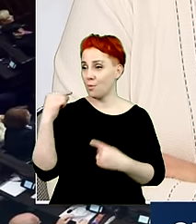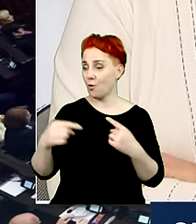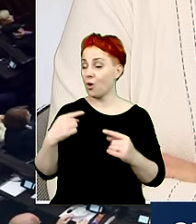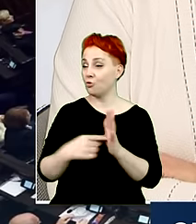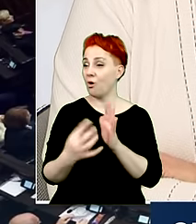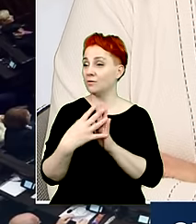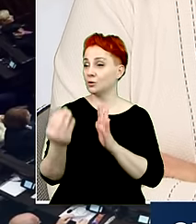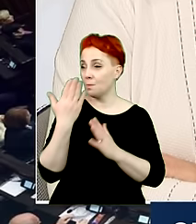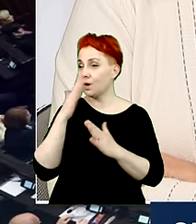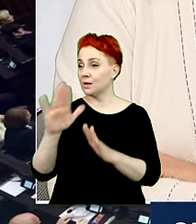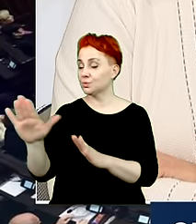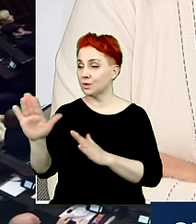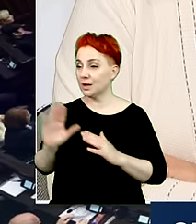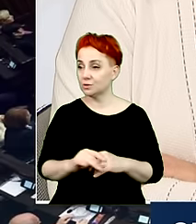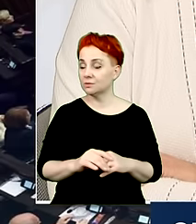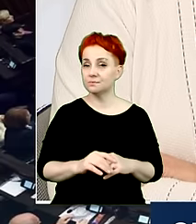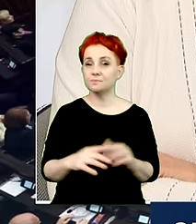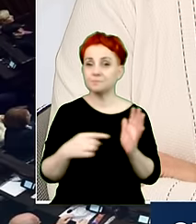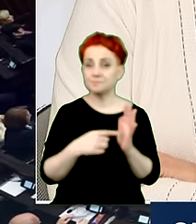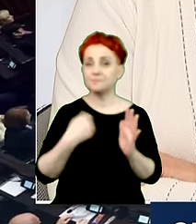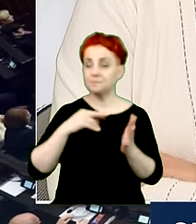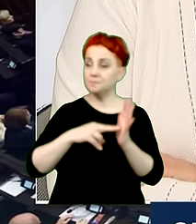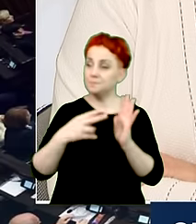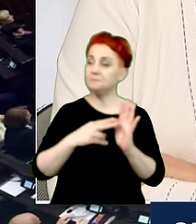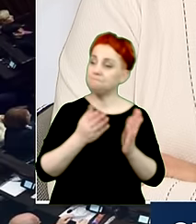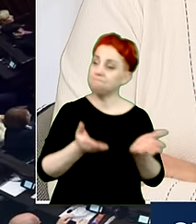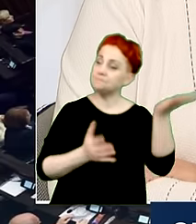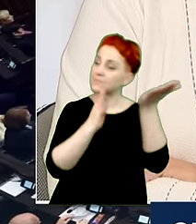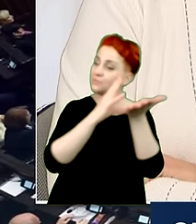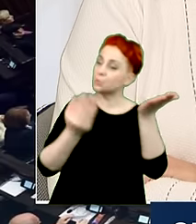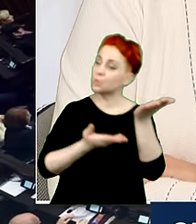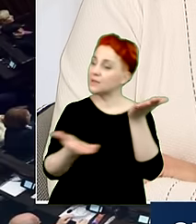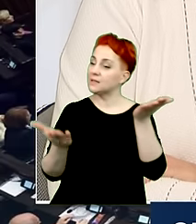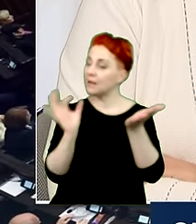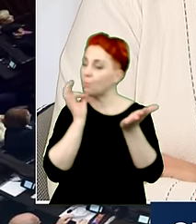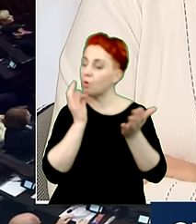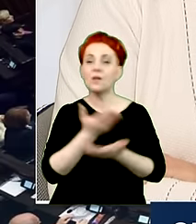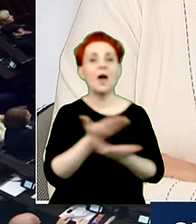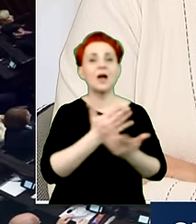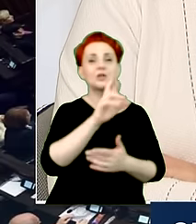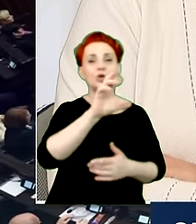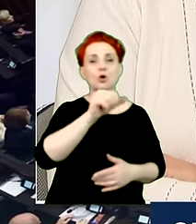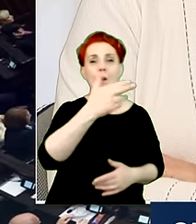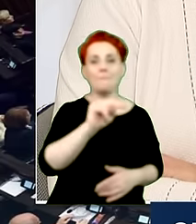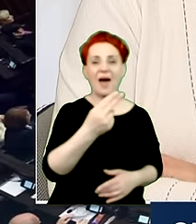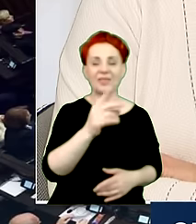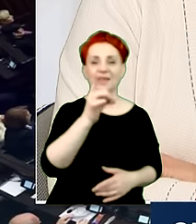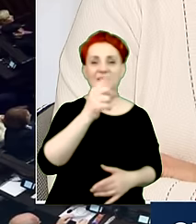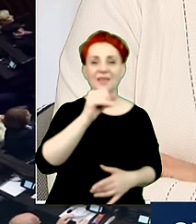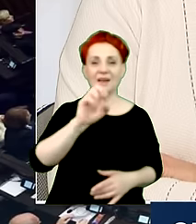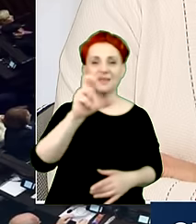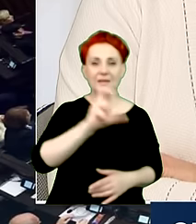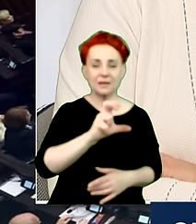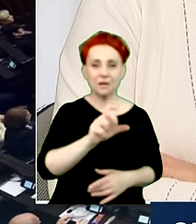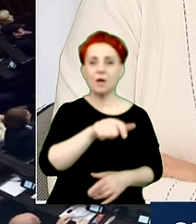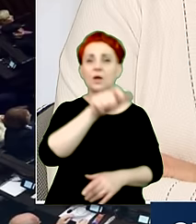wzory. To miały być idolka młodego pokolenia. A gdzie jest Roman Giertych, może pan senator wie? Roman Giertych, Donald Tusk rok